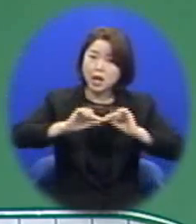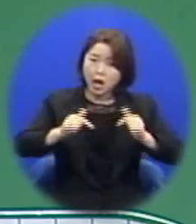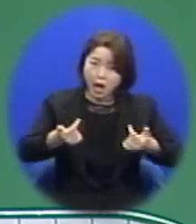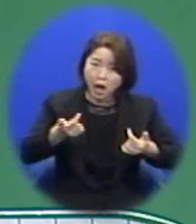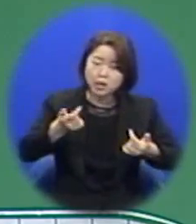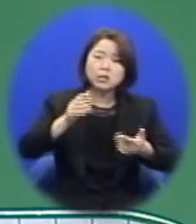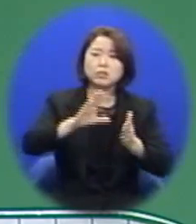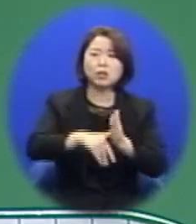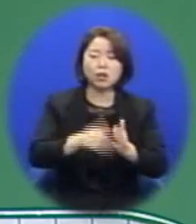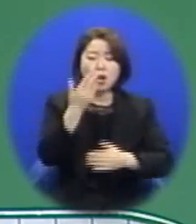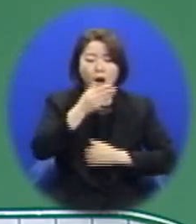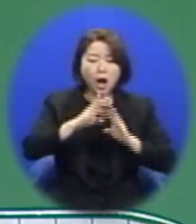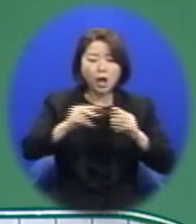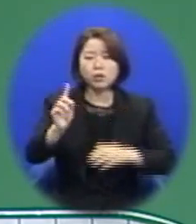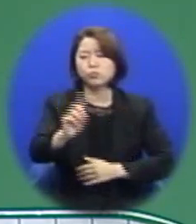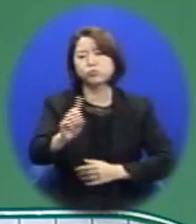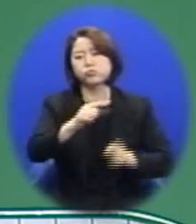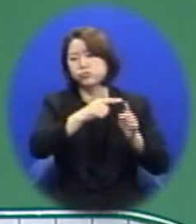무슨 소용이 있습니까?